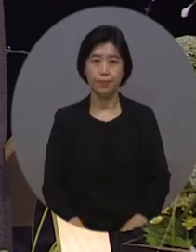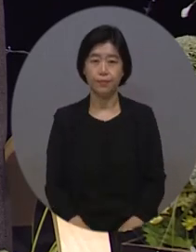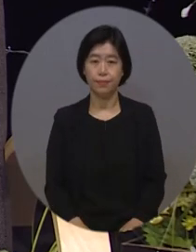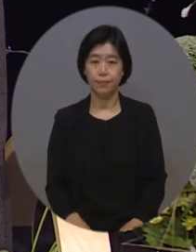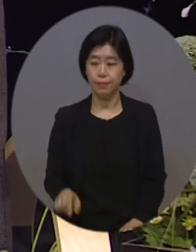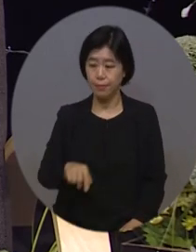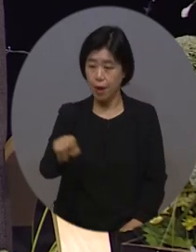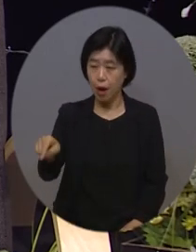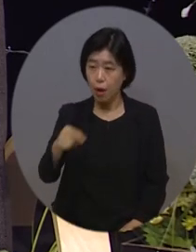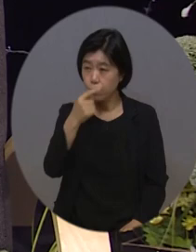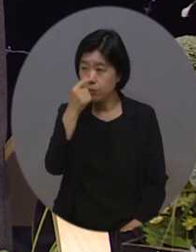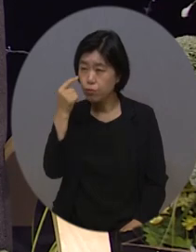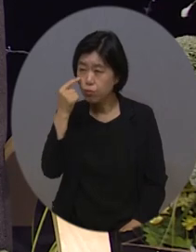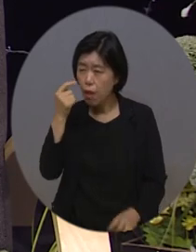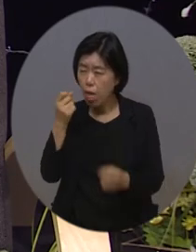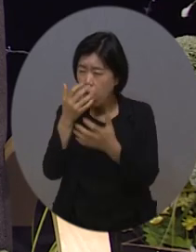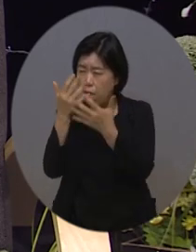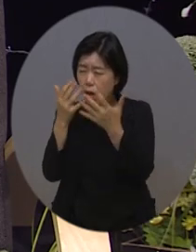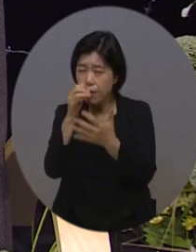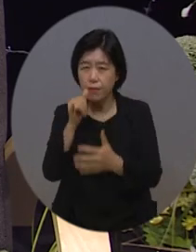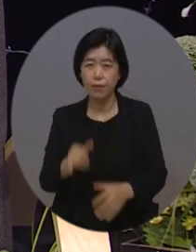그들의 두 눈이 빛을 놓쳤다.